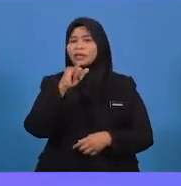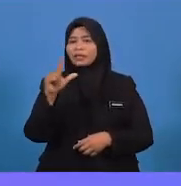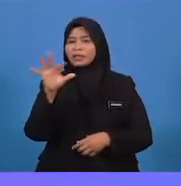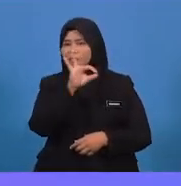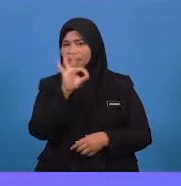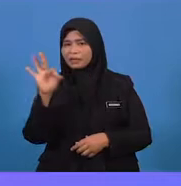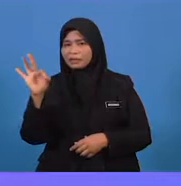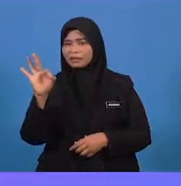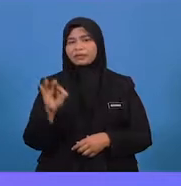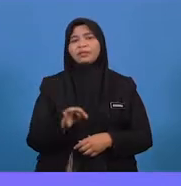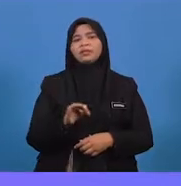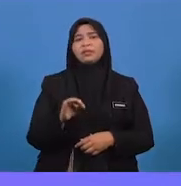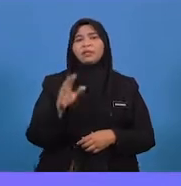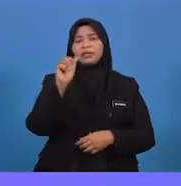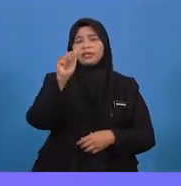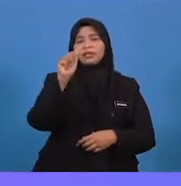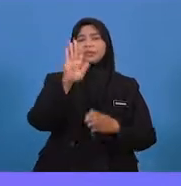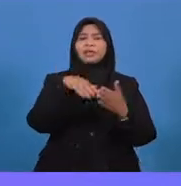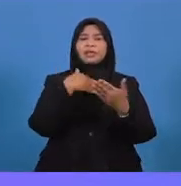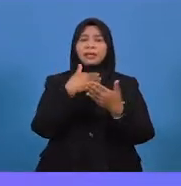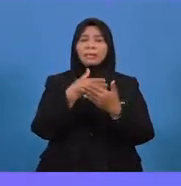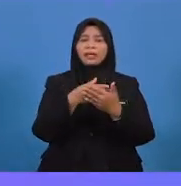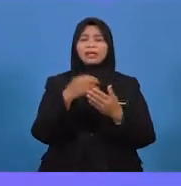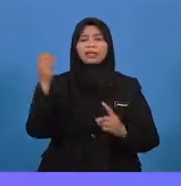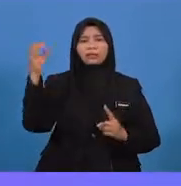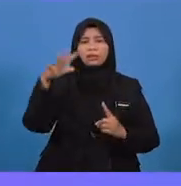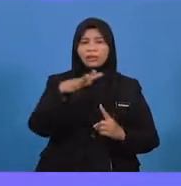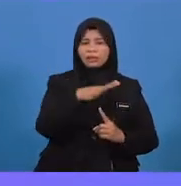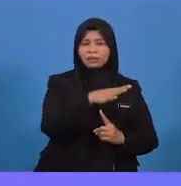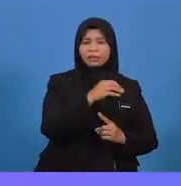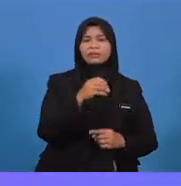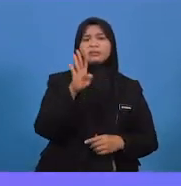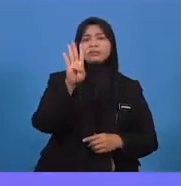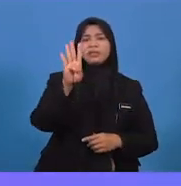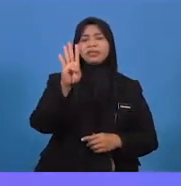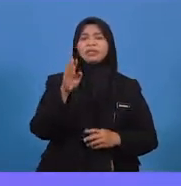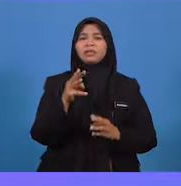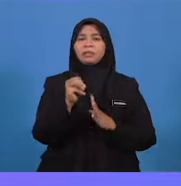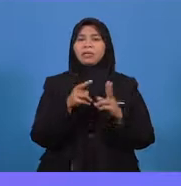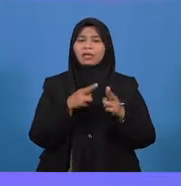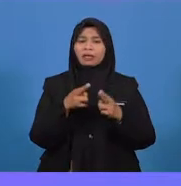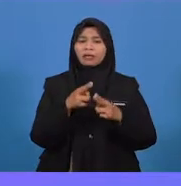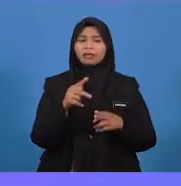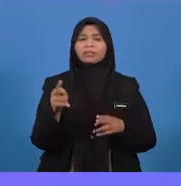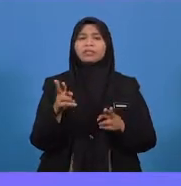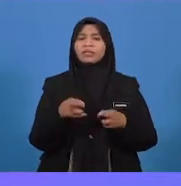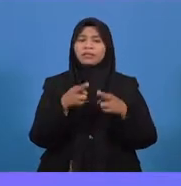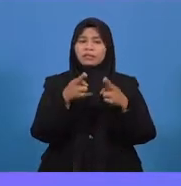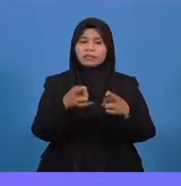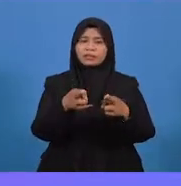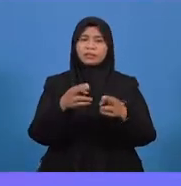apa? A. Menyampaikan wahyu. B. Menguruskan